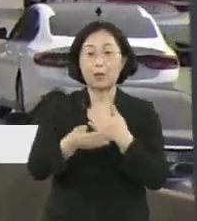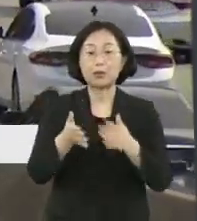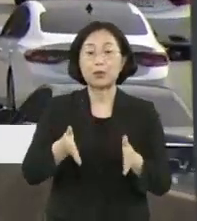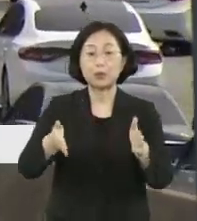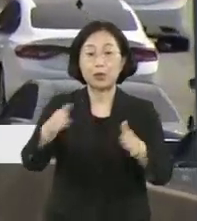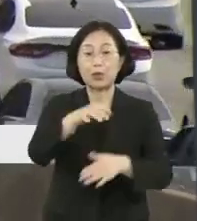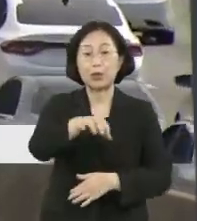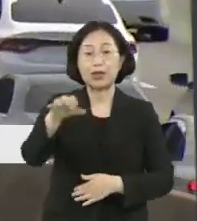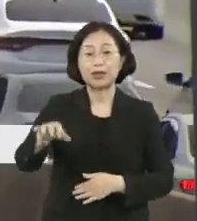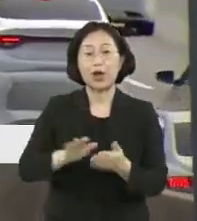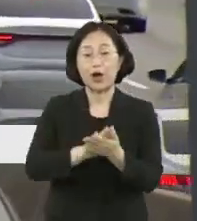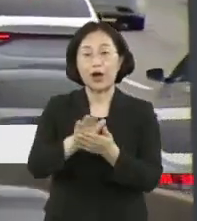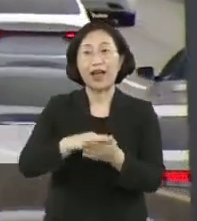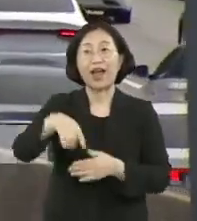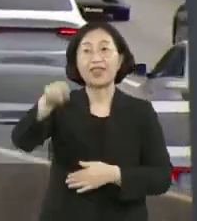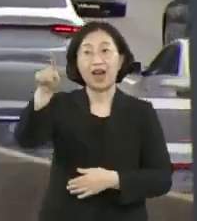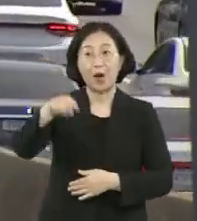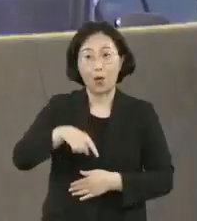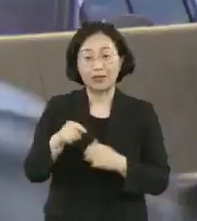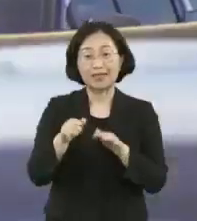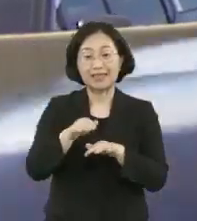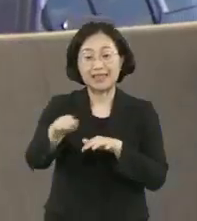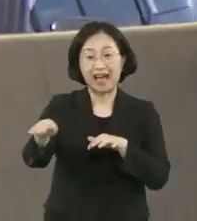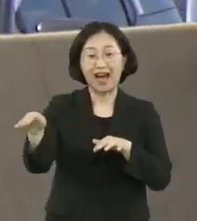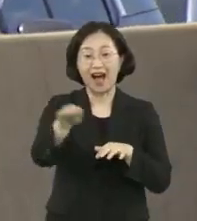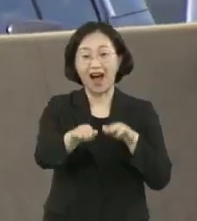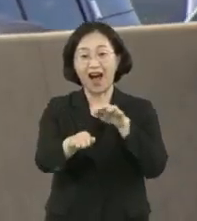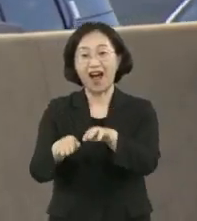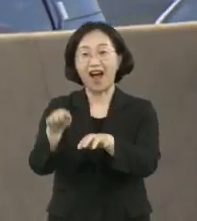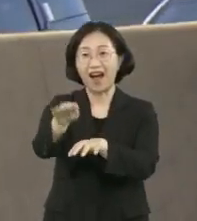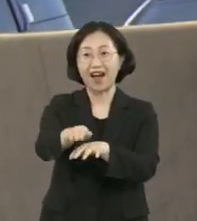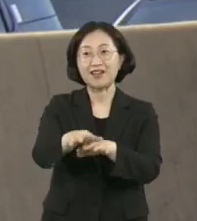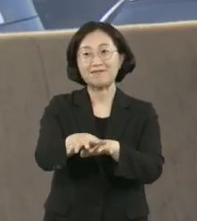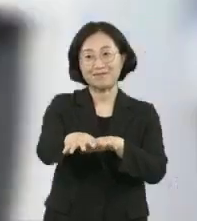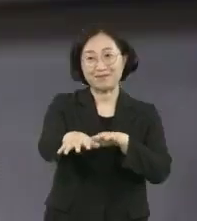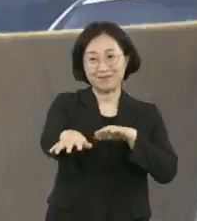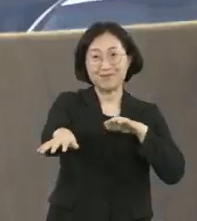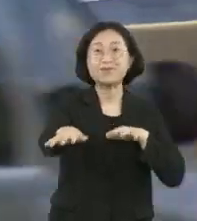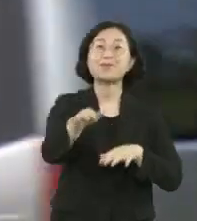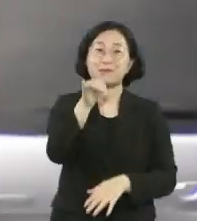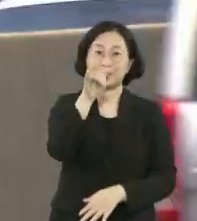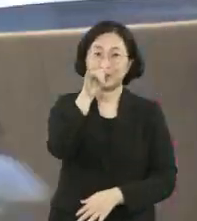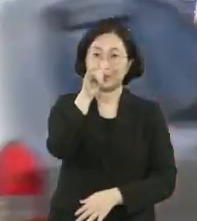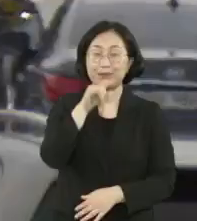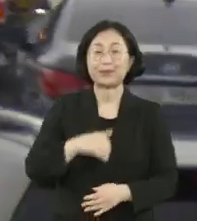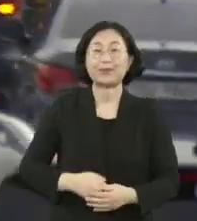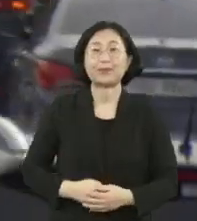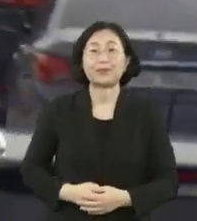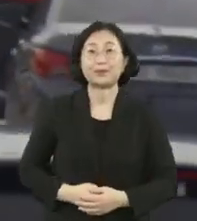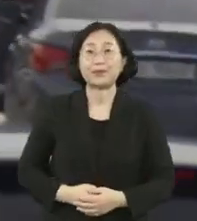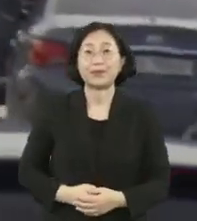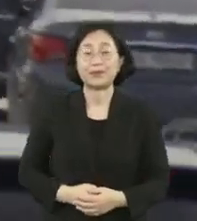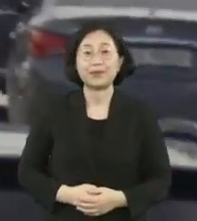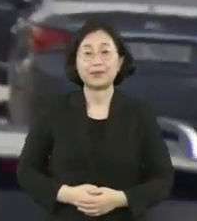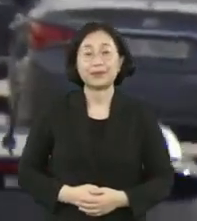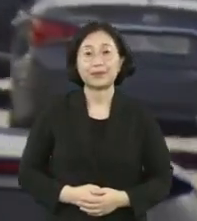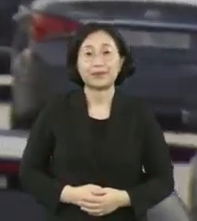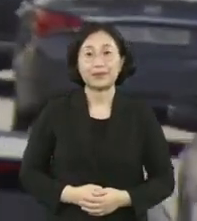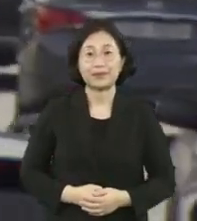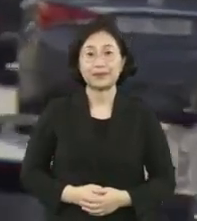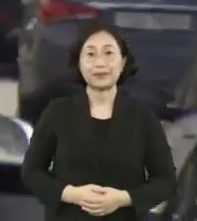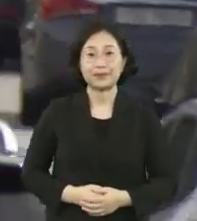곳곳에선 나들이길에서 돌아오는 차량들로 구간구간 극심한 정체 현상이 빚어졌습니다.